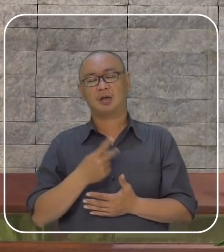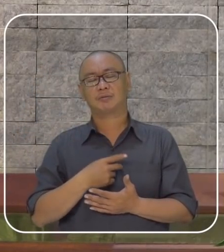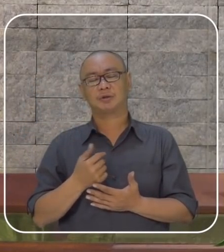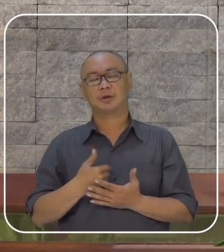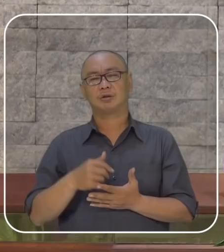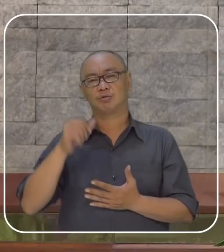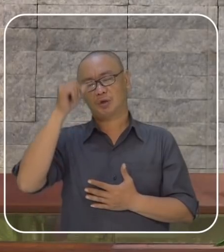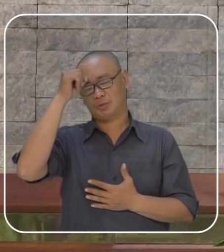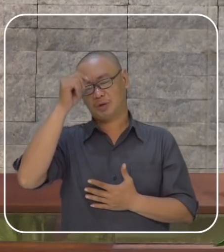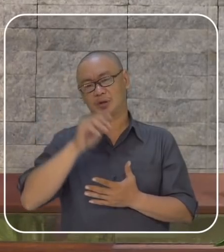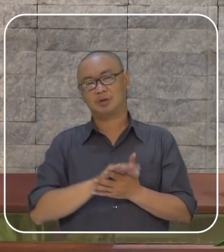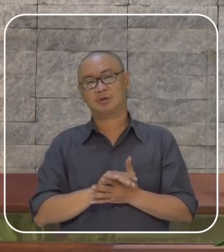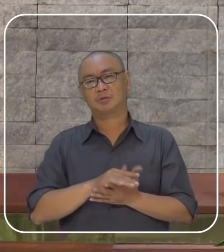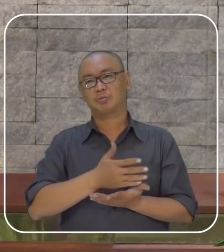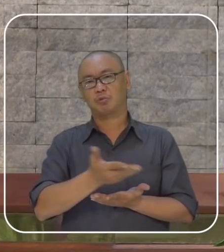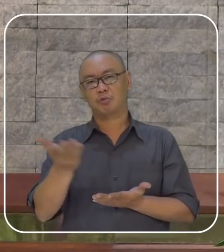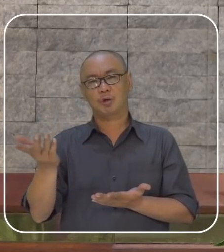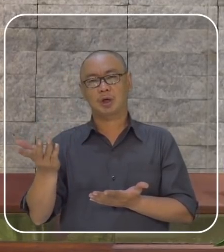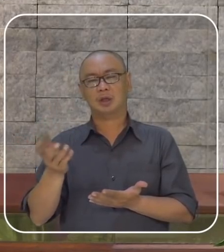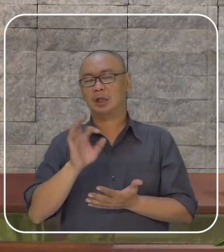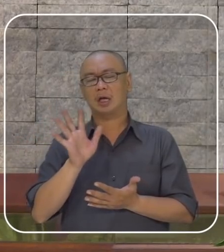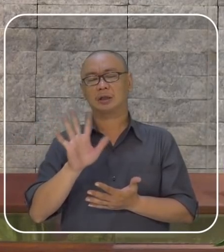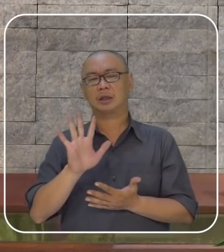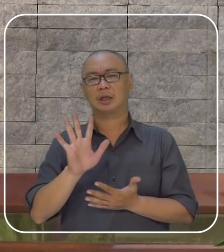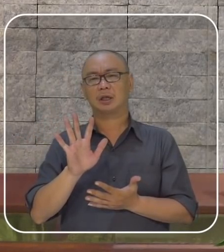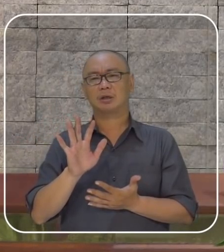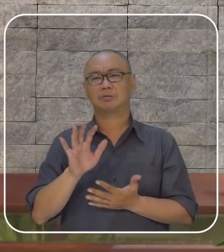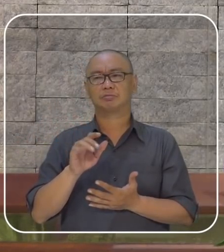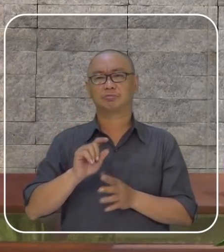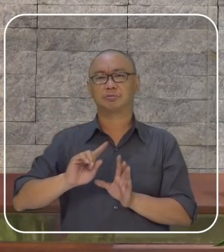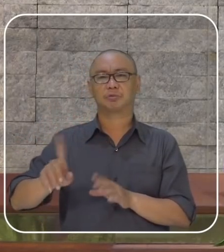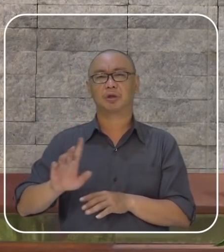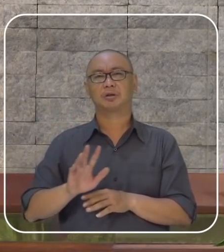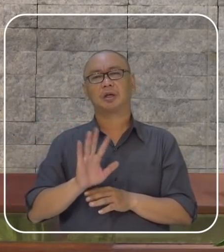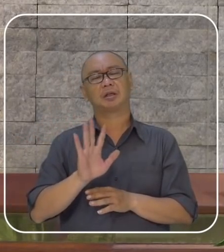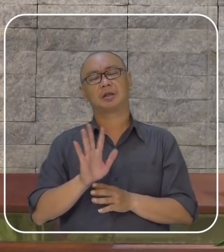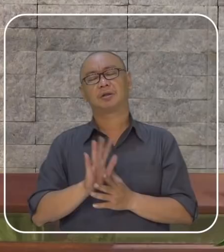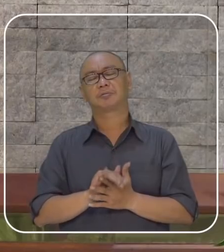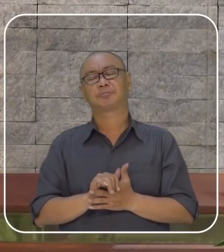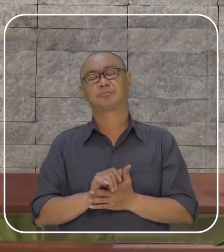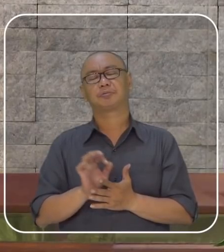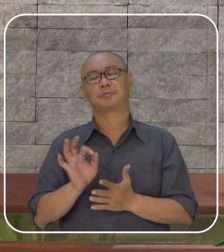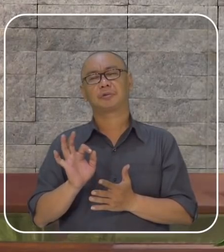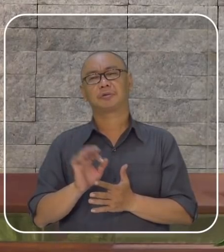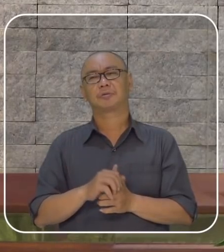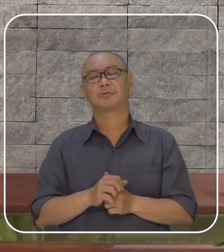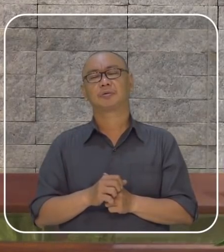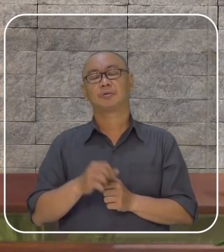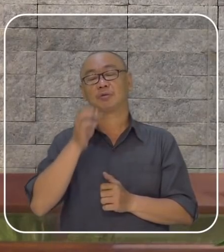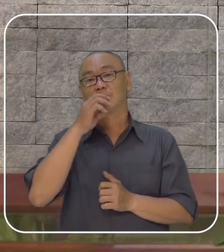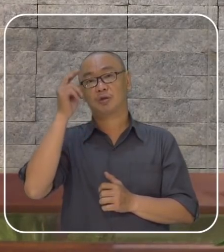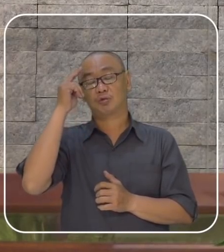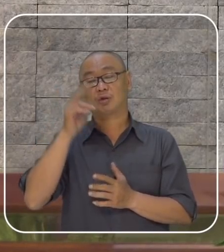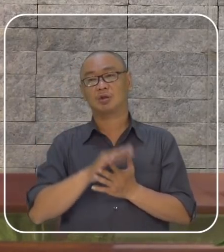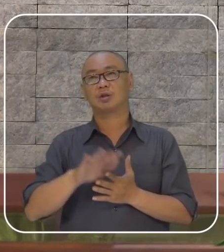semua tanpa terkecuali. Juga hambamu di dalam menyampaikan akan kebenaran daripada firman Tuhan, kiranya Engkau